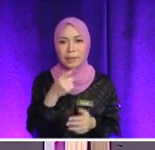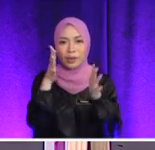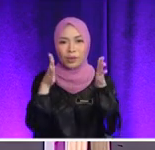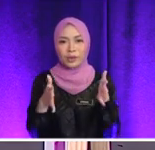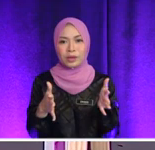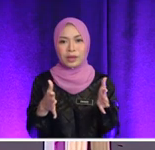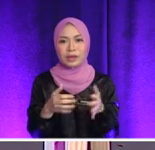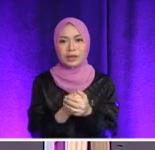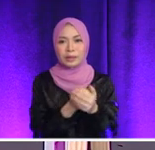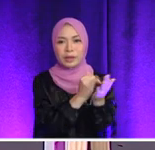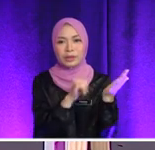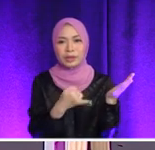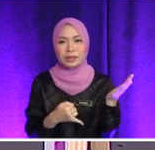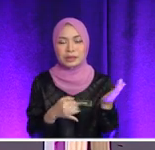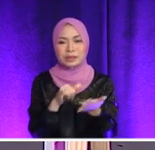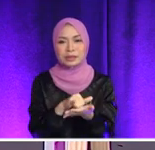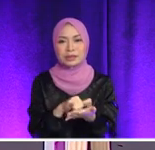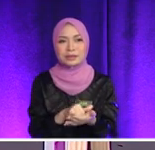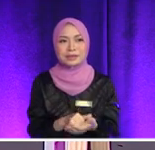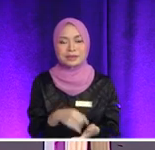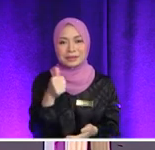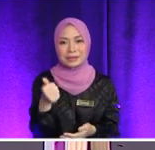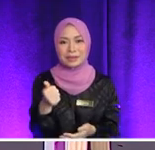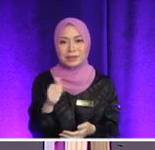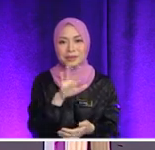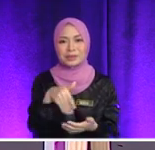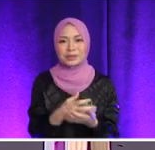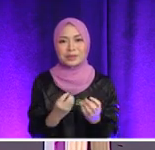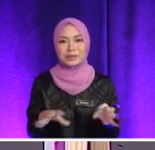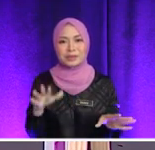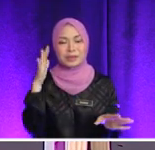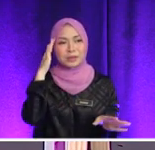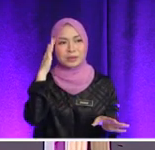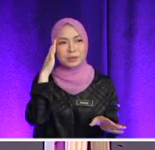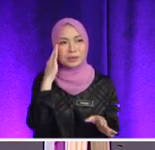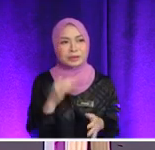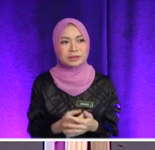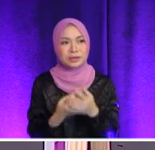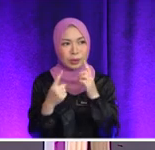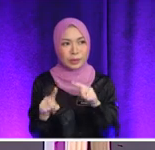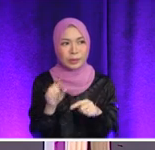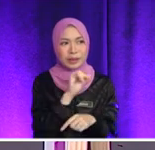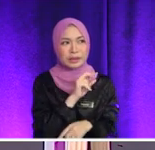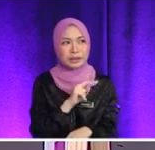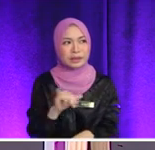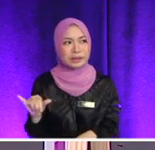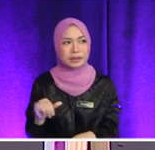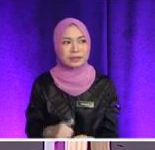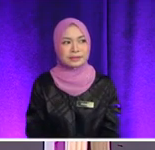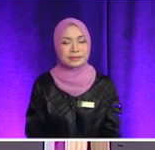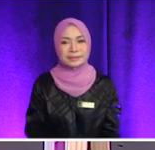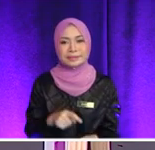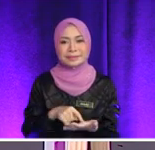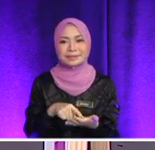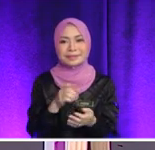kamu udah tahu juga oke jawabannya Oke kita teruskan dengan soalnya sudah tiga ah ini bentuk subjektif